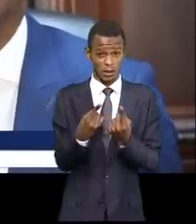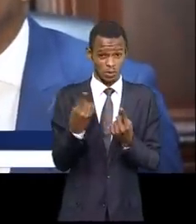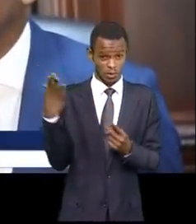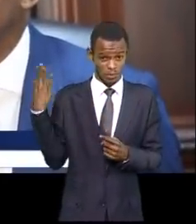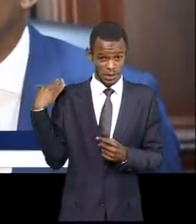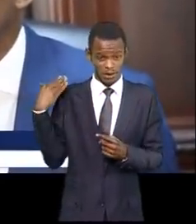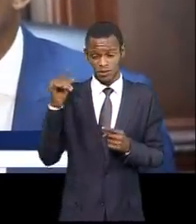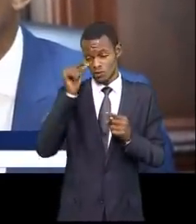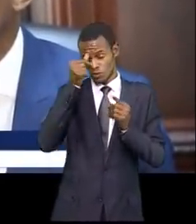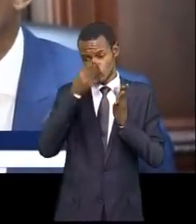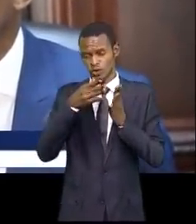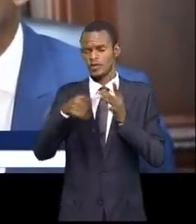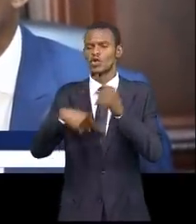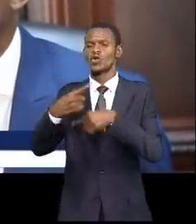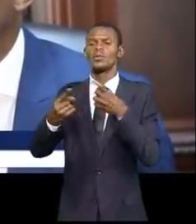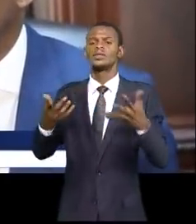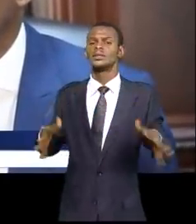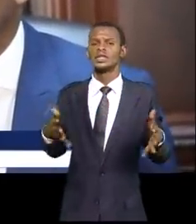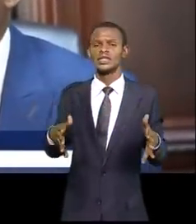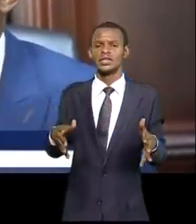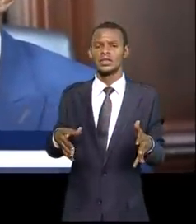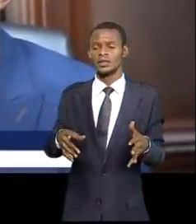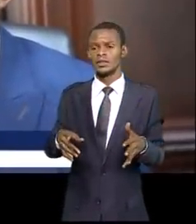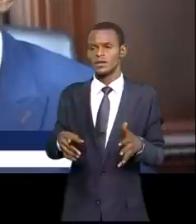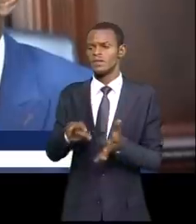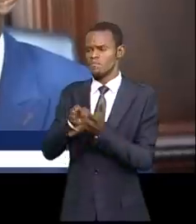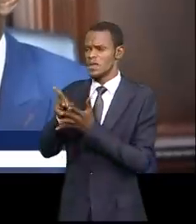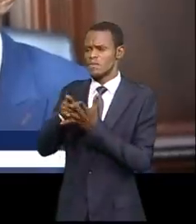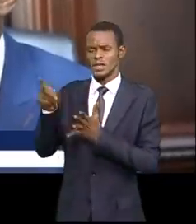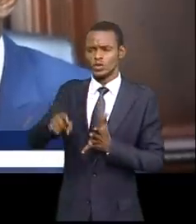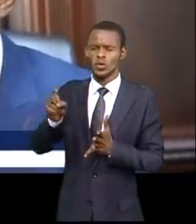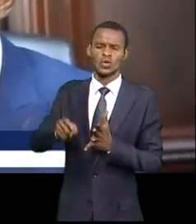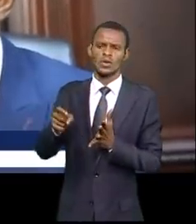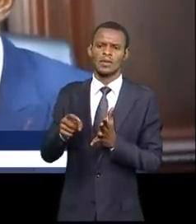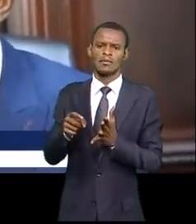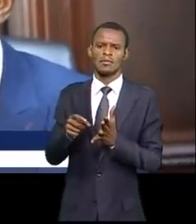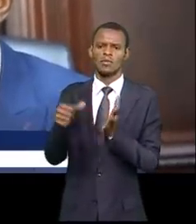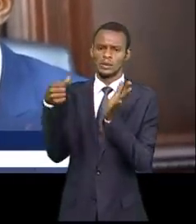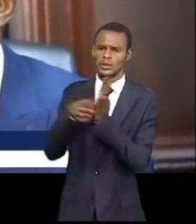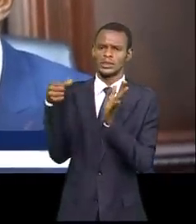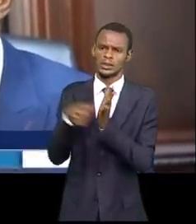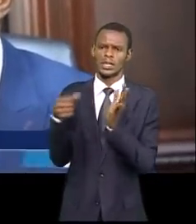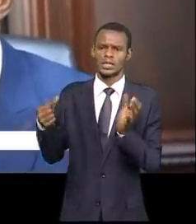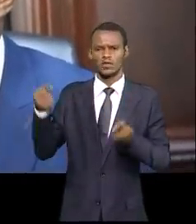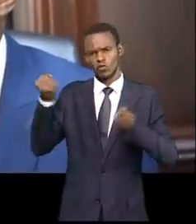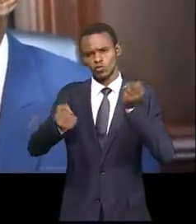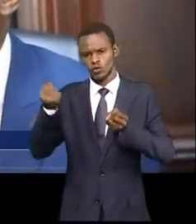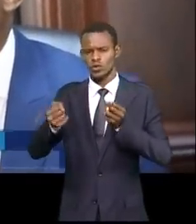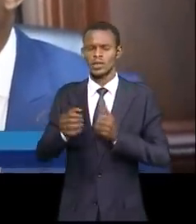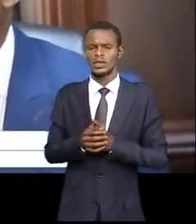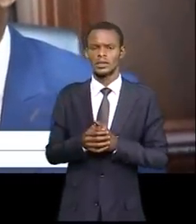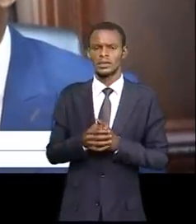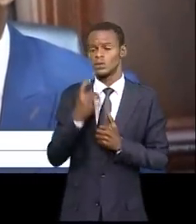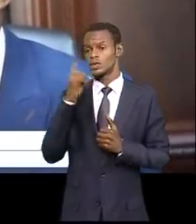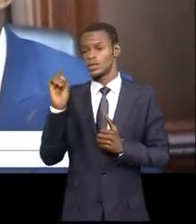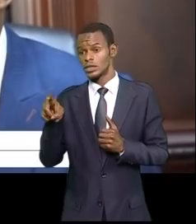de recouvrement forcé des vignettes et là il avait instruit la police et là des chaires cas de se déployer